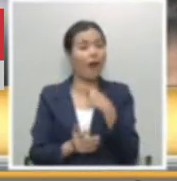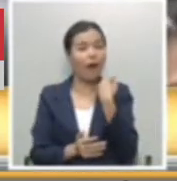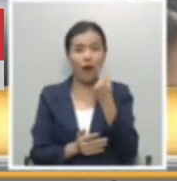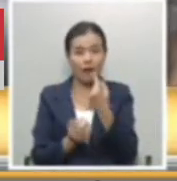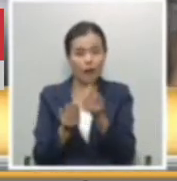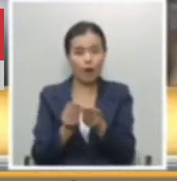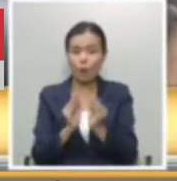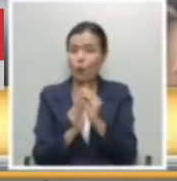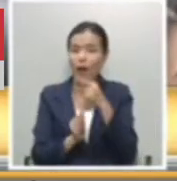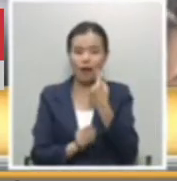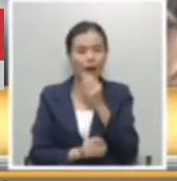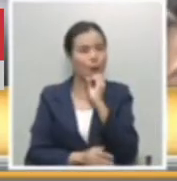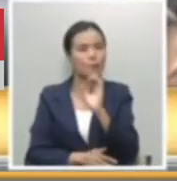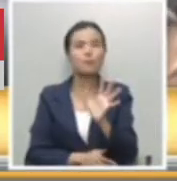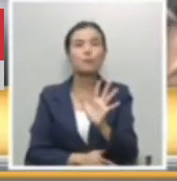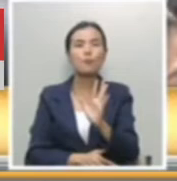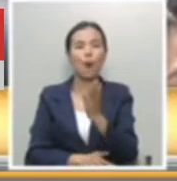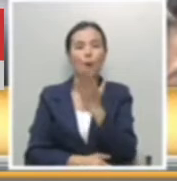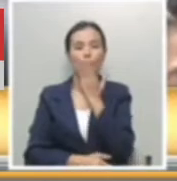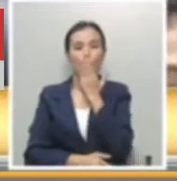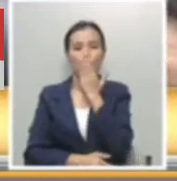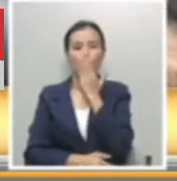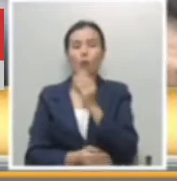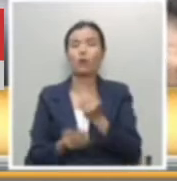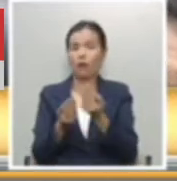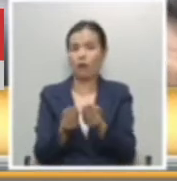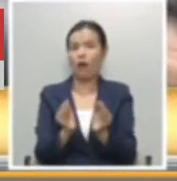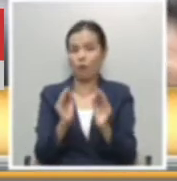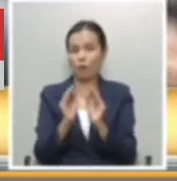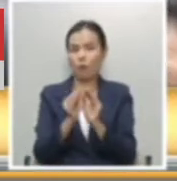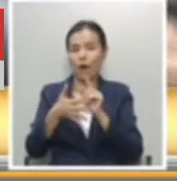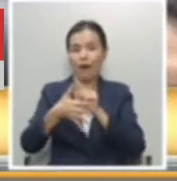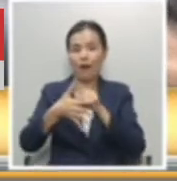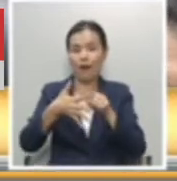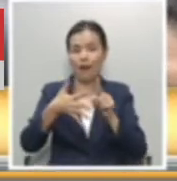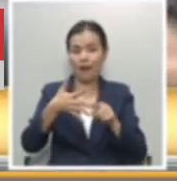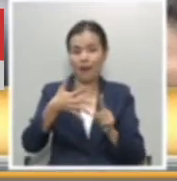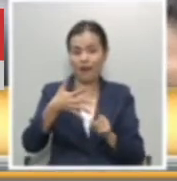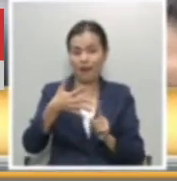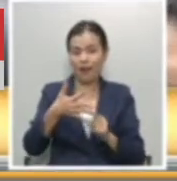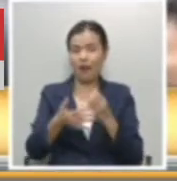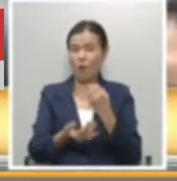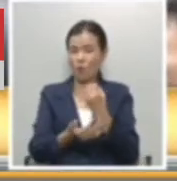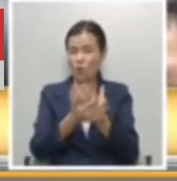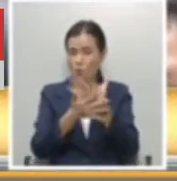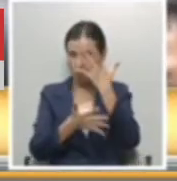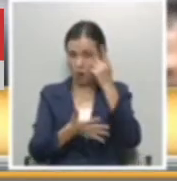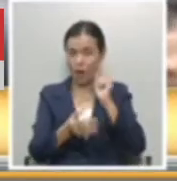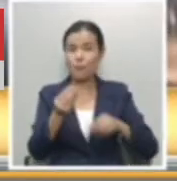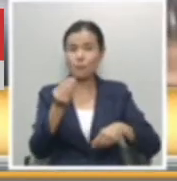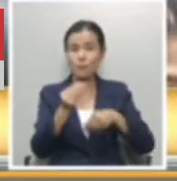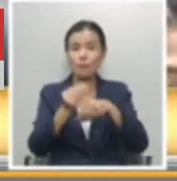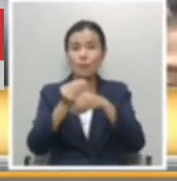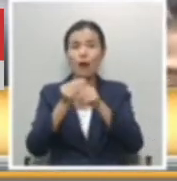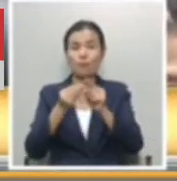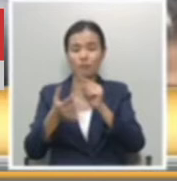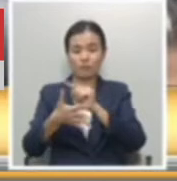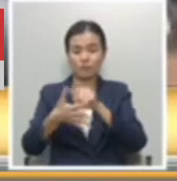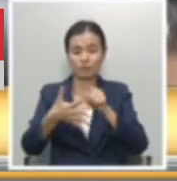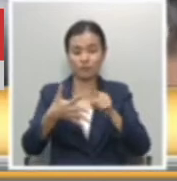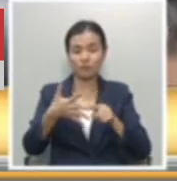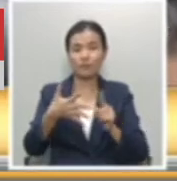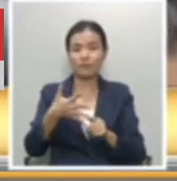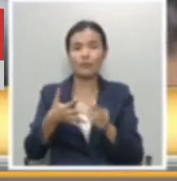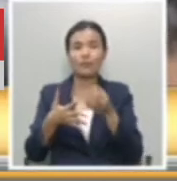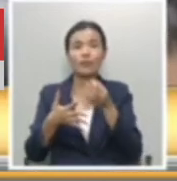บ้างแต่อยากจะให้ข้อสังเกตก็คือทั้ง5ตระกูลที่ร่ำรวยมากขึ้นเนี่ยนะครับเขาทำมาห